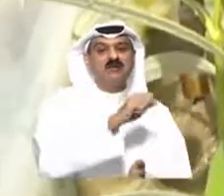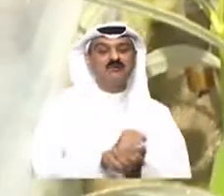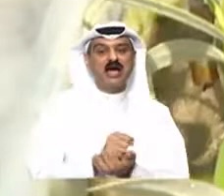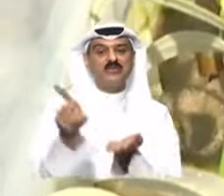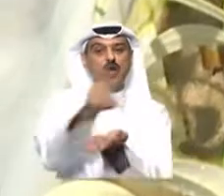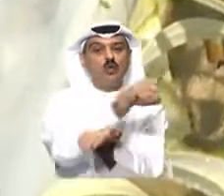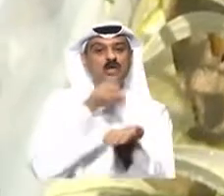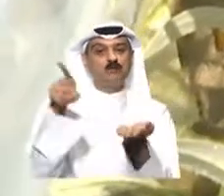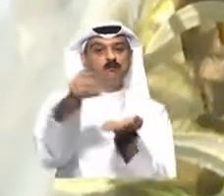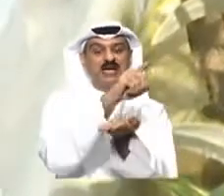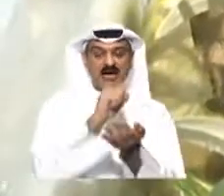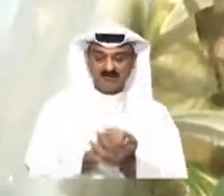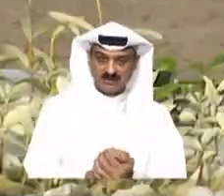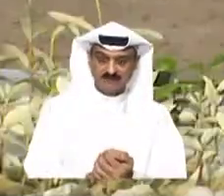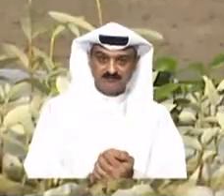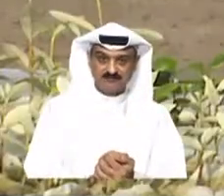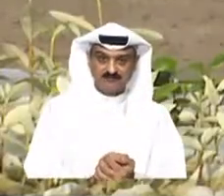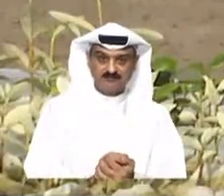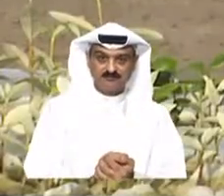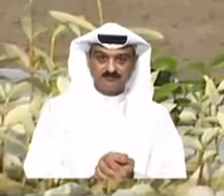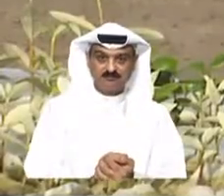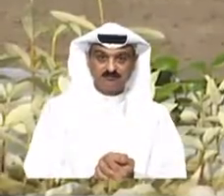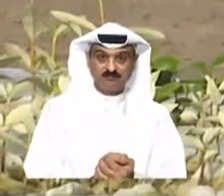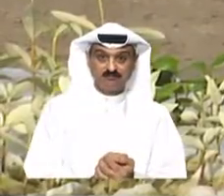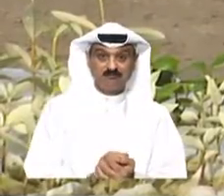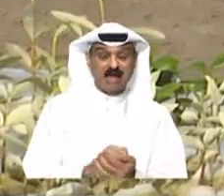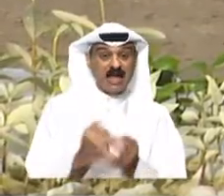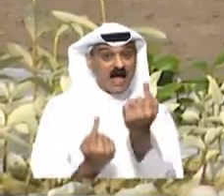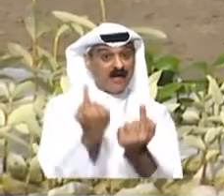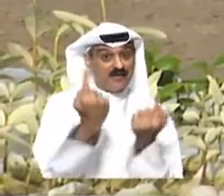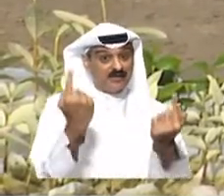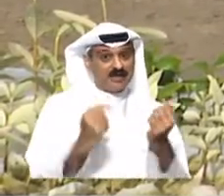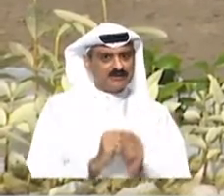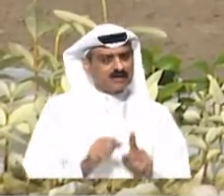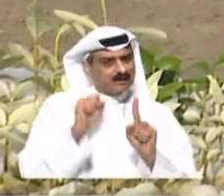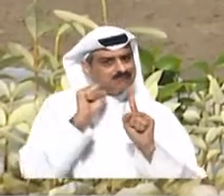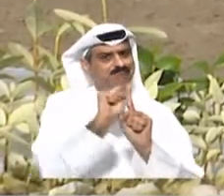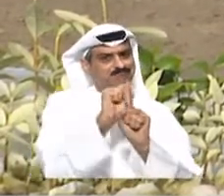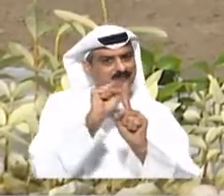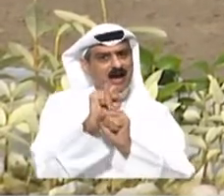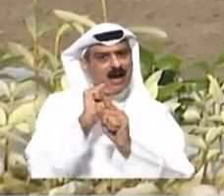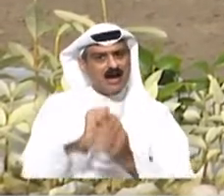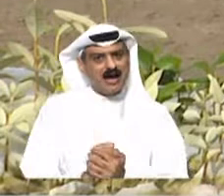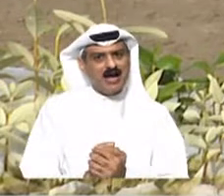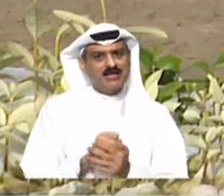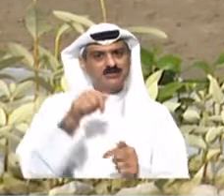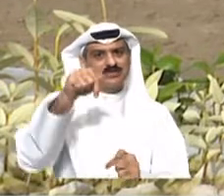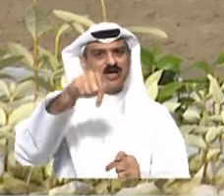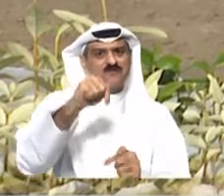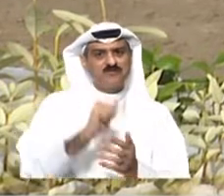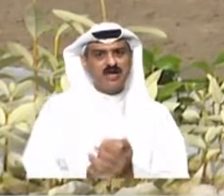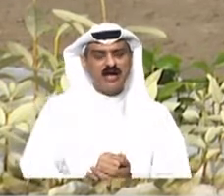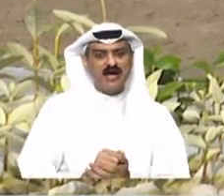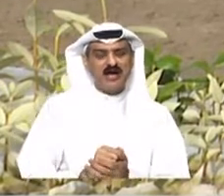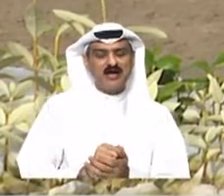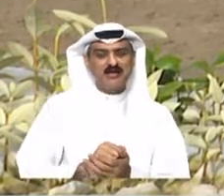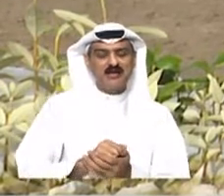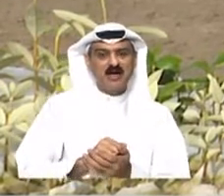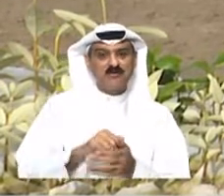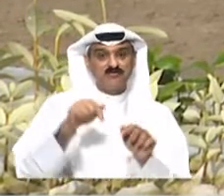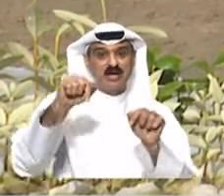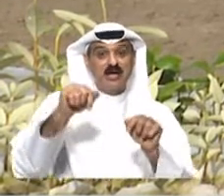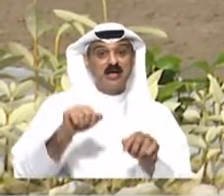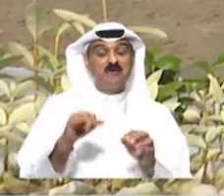ومكوناتها، والتي لها من خصائص كثيرة اليوم في احتواء الكربون وكذلك زيادة الموائل